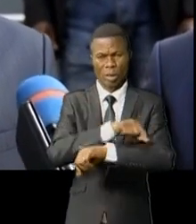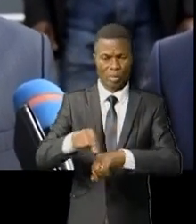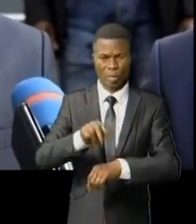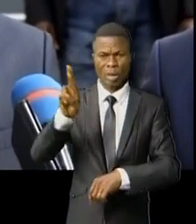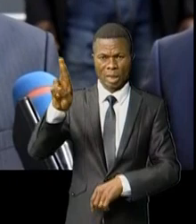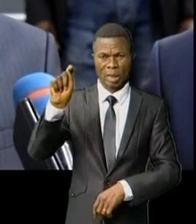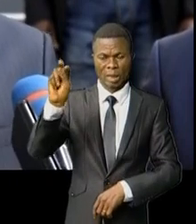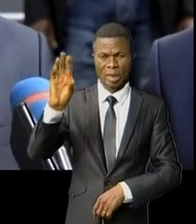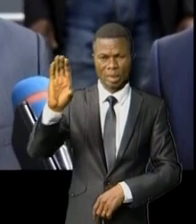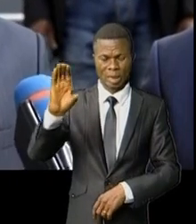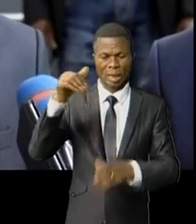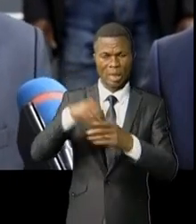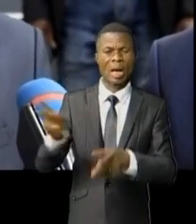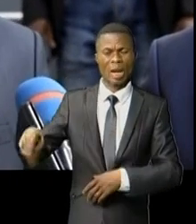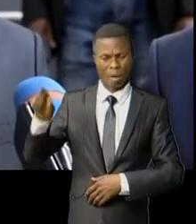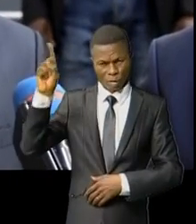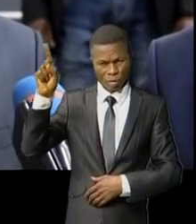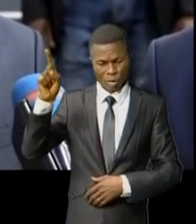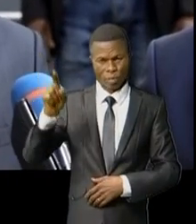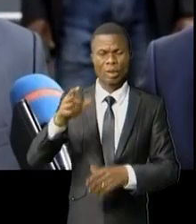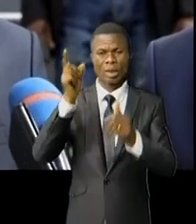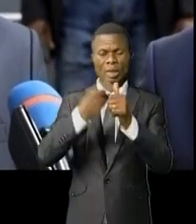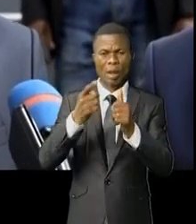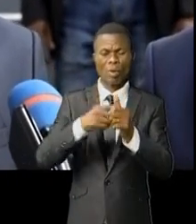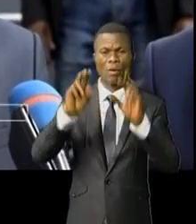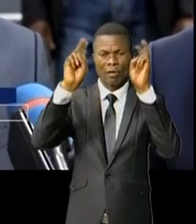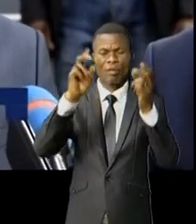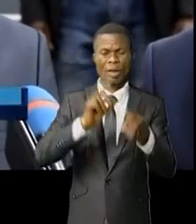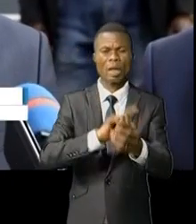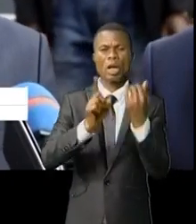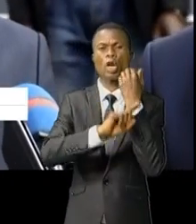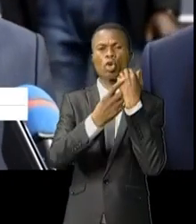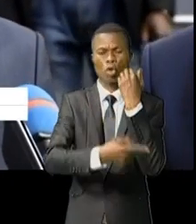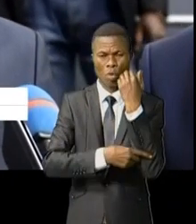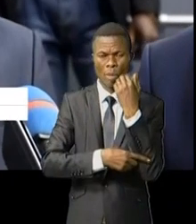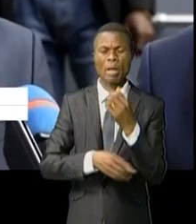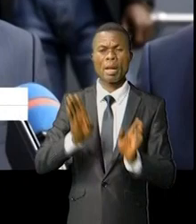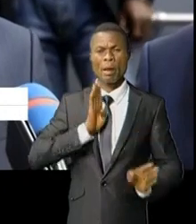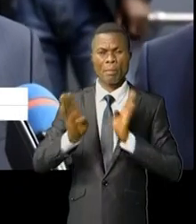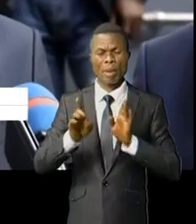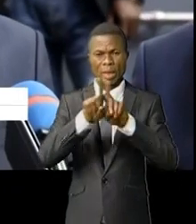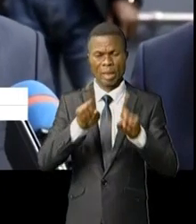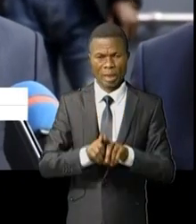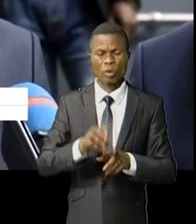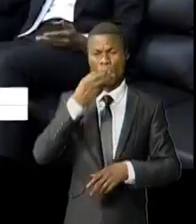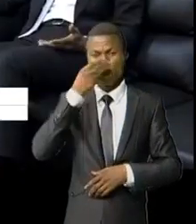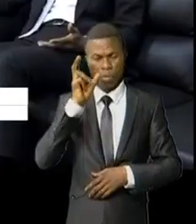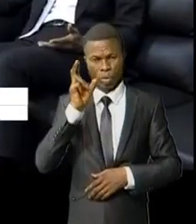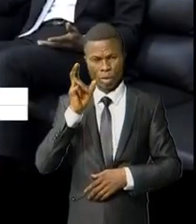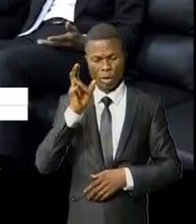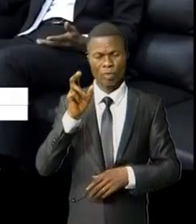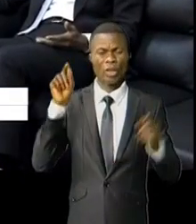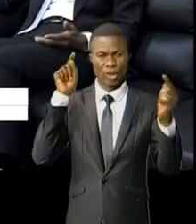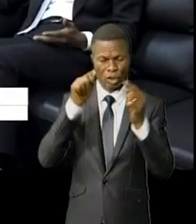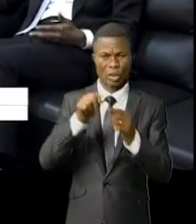en province. On va commencer à Goma, Beni, Bukavu, et jusqu'à arriver à la fin à RTNC à